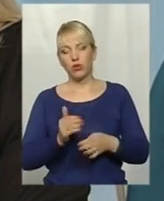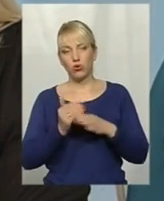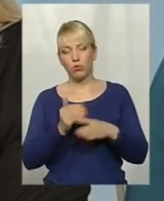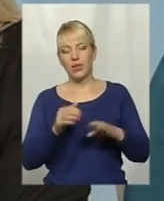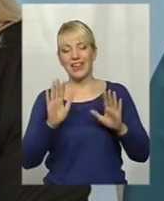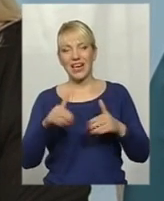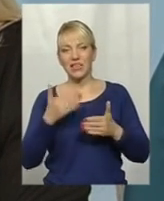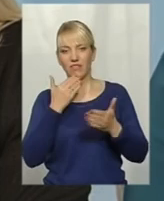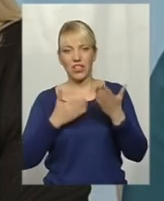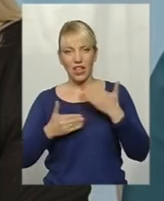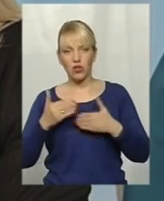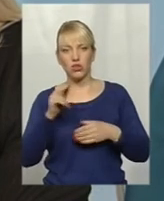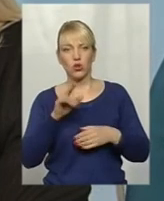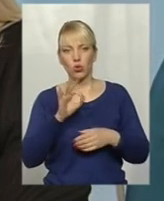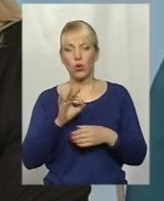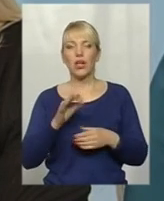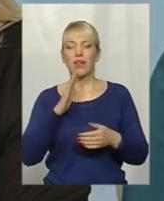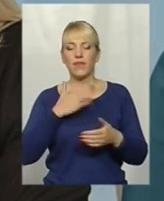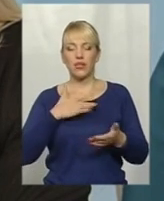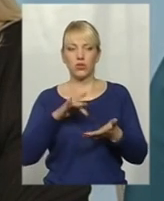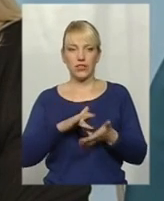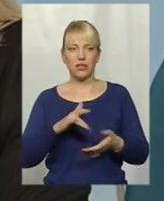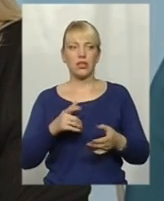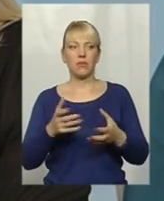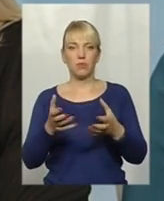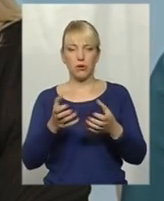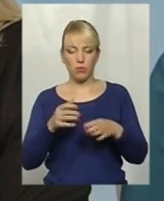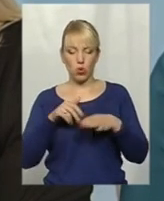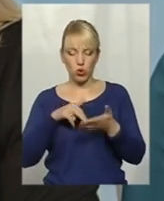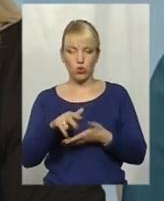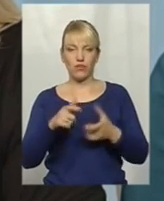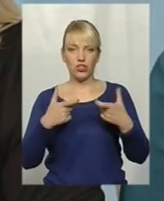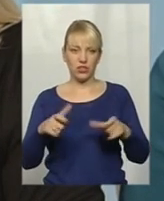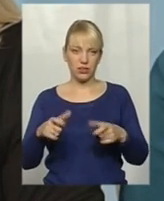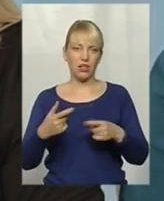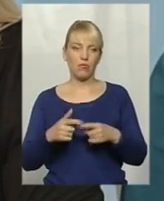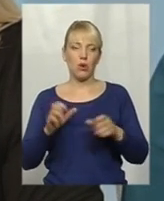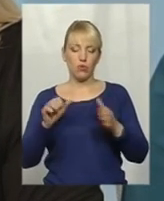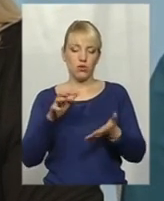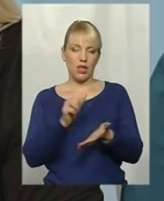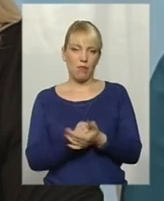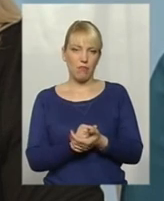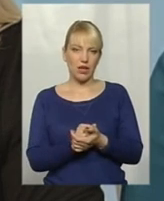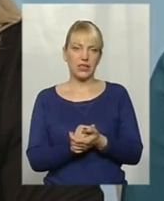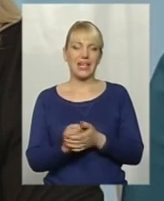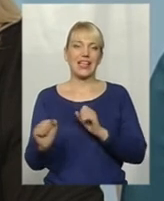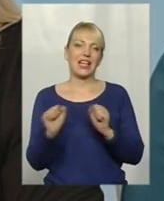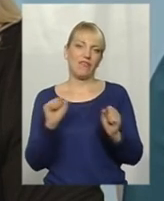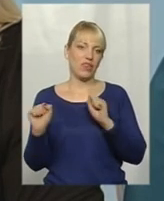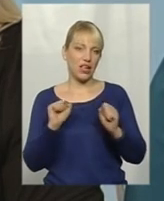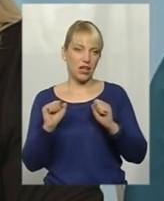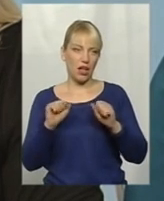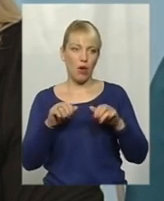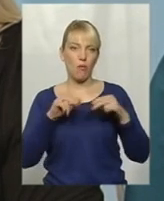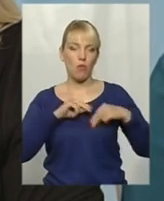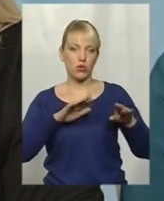нашого центру і, пройшовши відповідний конкурс, обіймають посаду керівника бюро спеціаліста, оскільки в нас на сьогодні ці